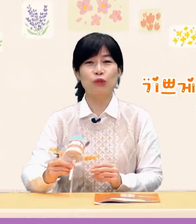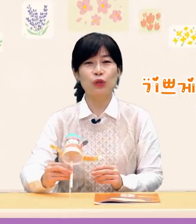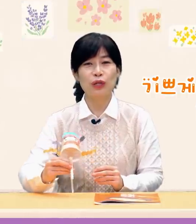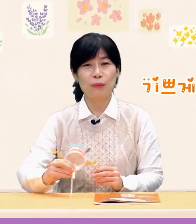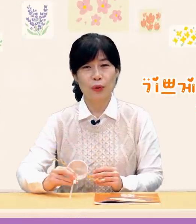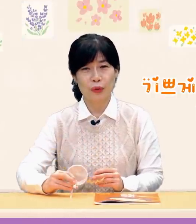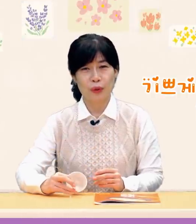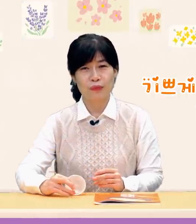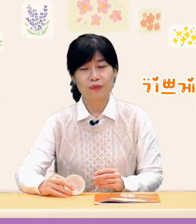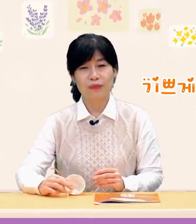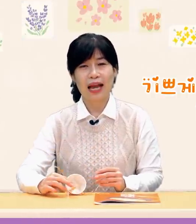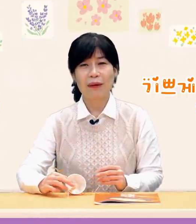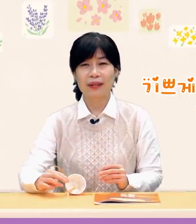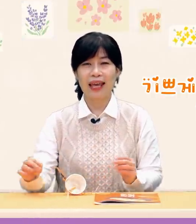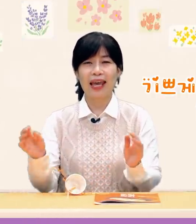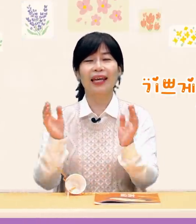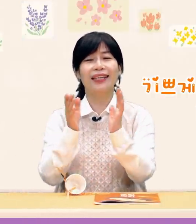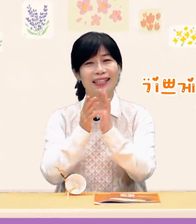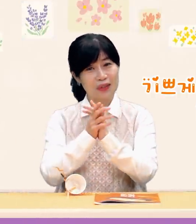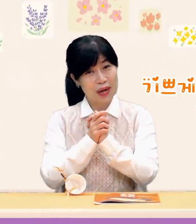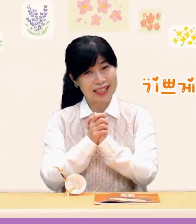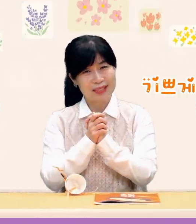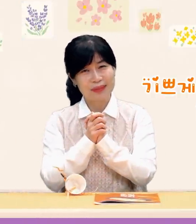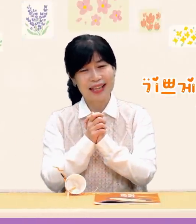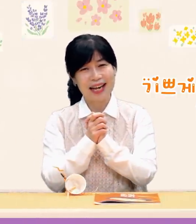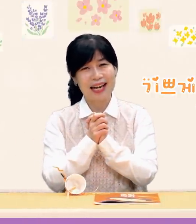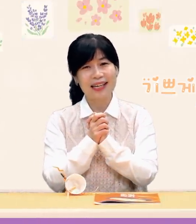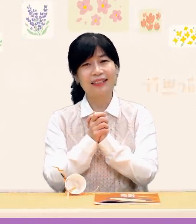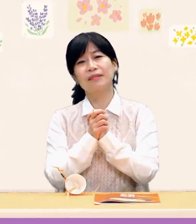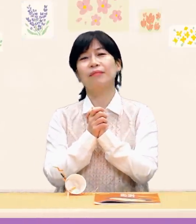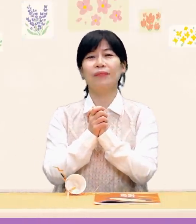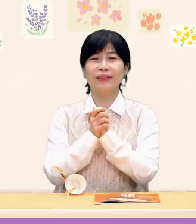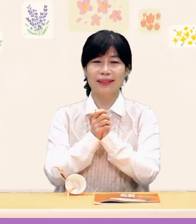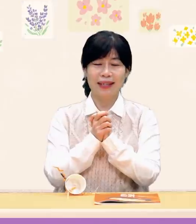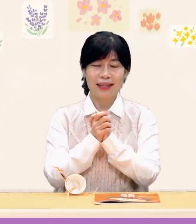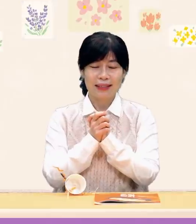이제 두 손을 모으고 함께 기도하겠습니다.